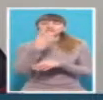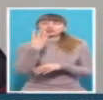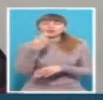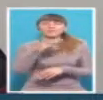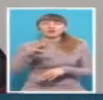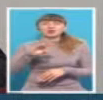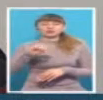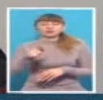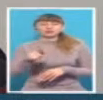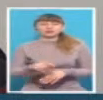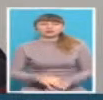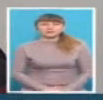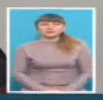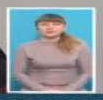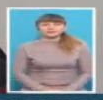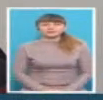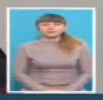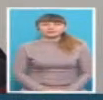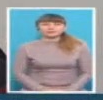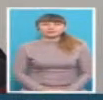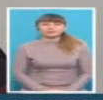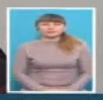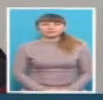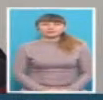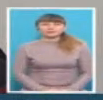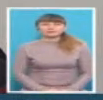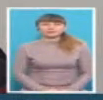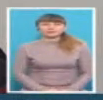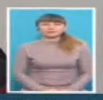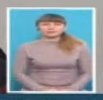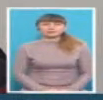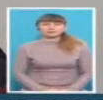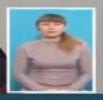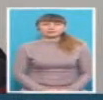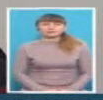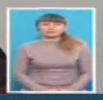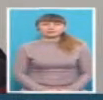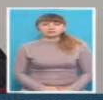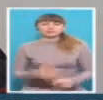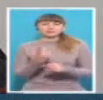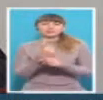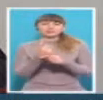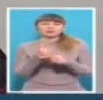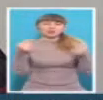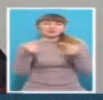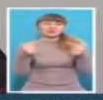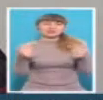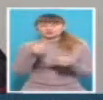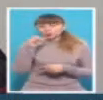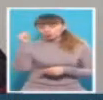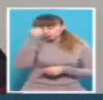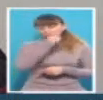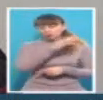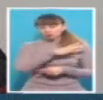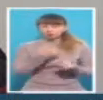141 миллиард теңге сомасында тауарлық өнімдерін шығарды. Бұл 2017 жылдың осындай кезеңімен салыстырғанда едәуір